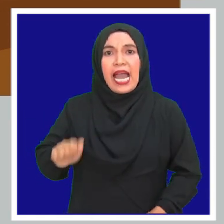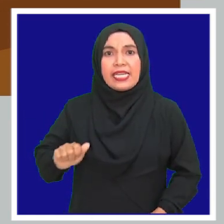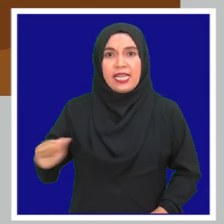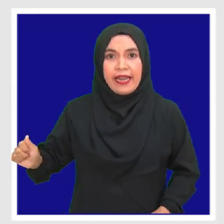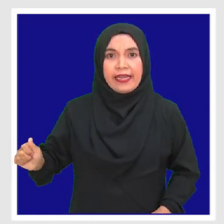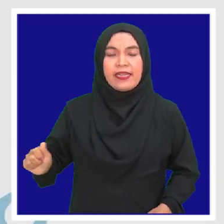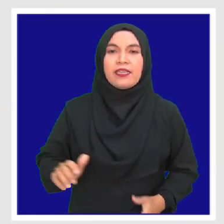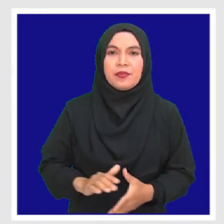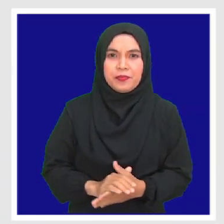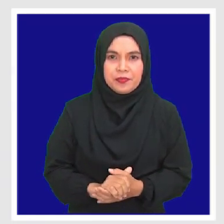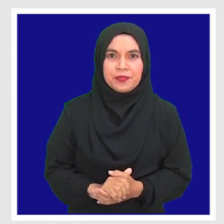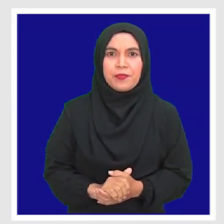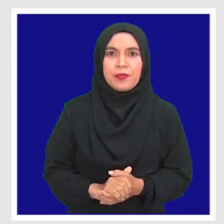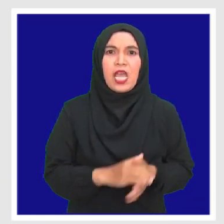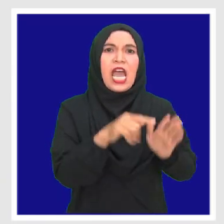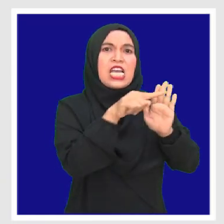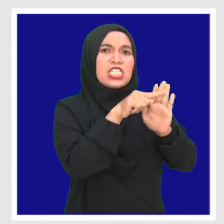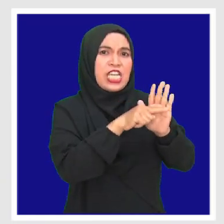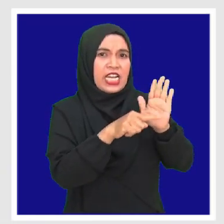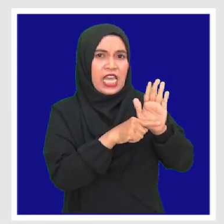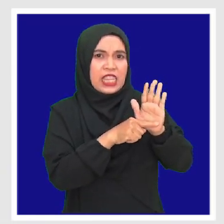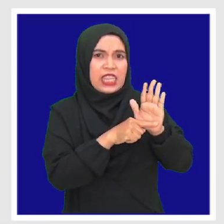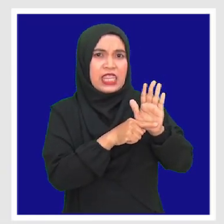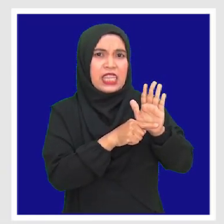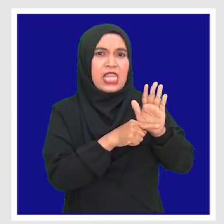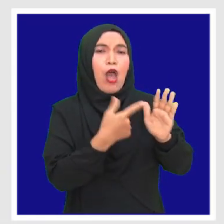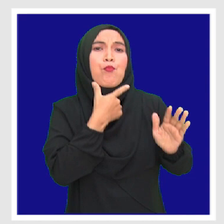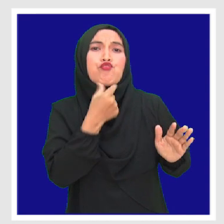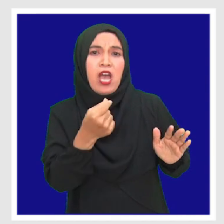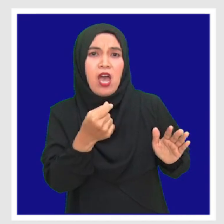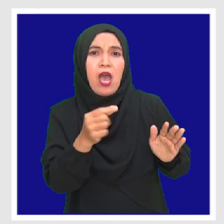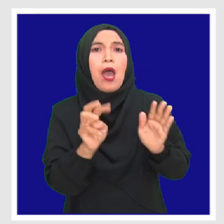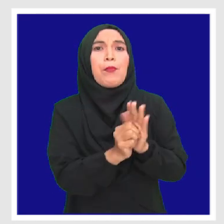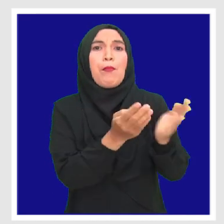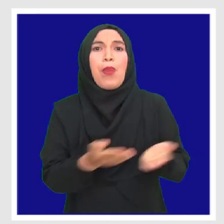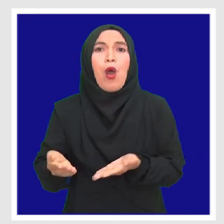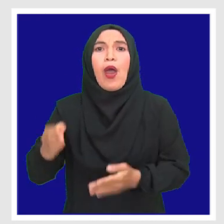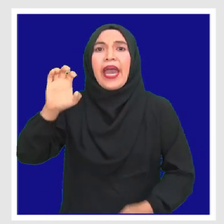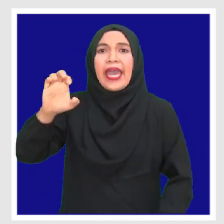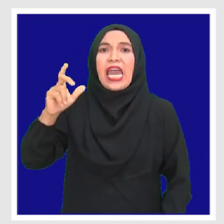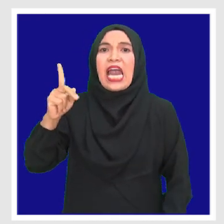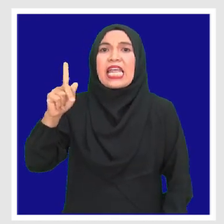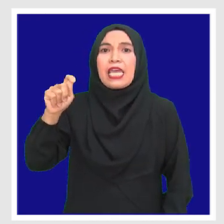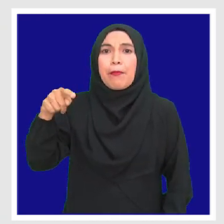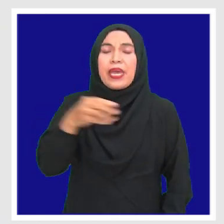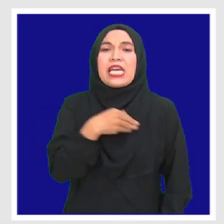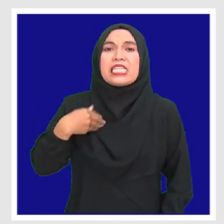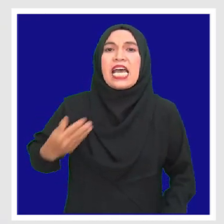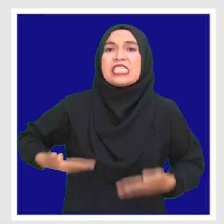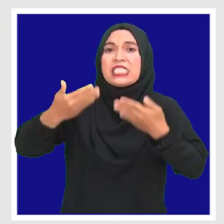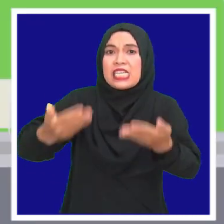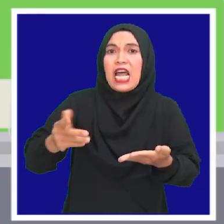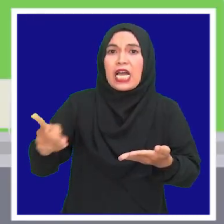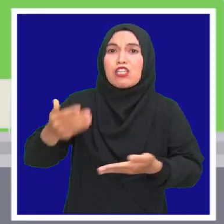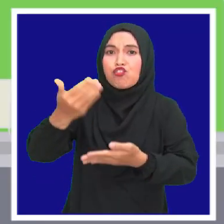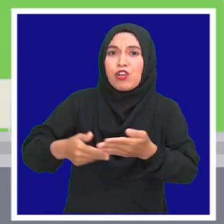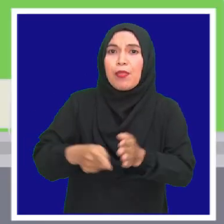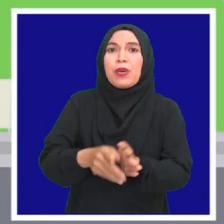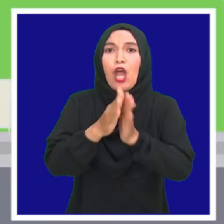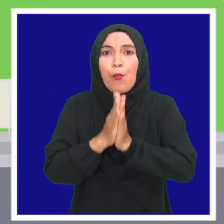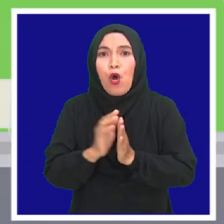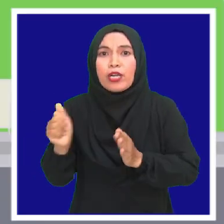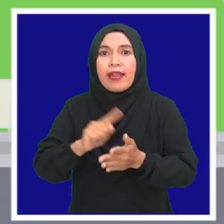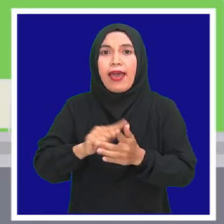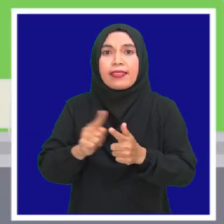Syaratna cukup basajan, ngan mawa EKTP anjeun sarta ngirimkeun surat lamaran atau gugatan ke pengadilan. Lajeng anjeun